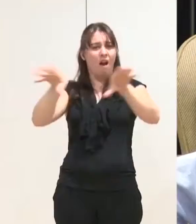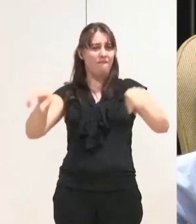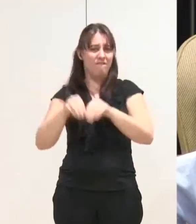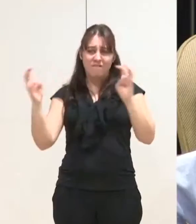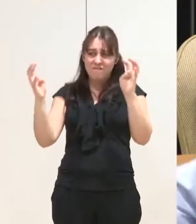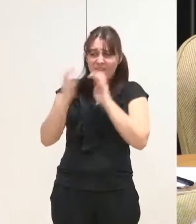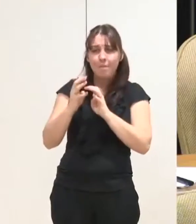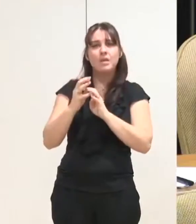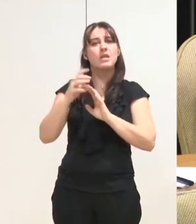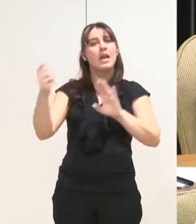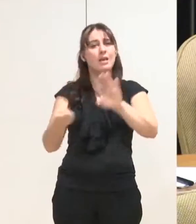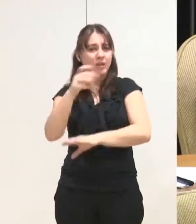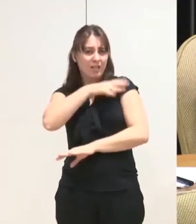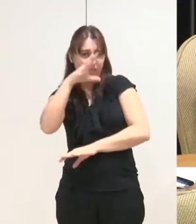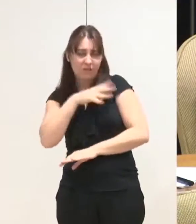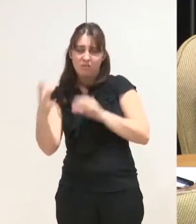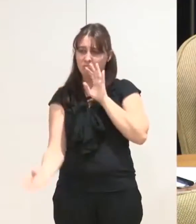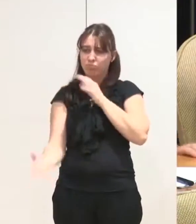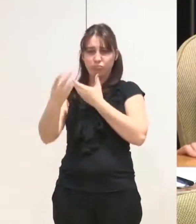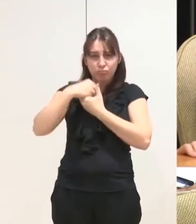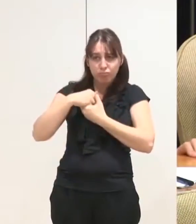l'équipe éducative, l'équipe technique,